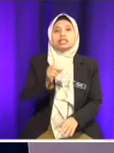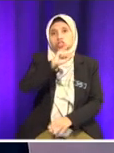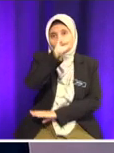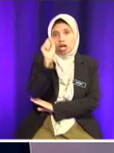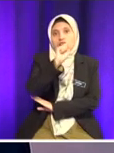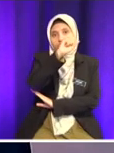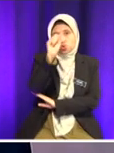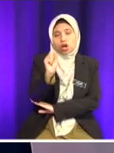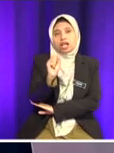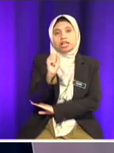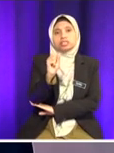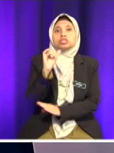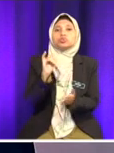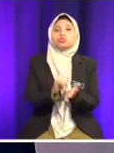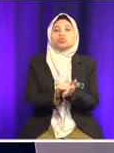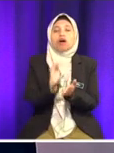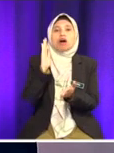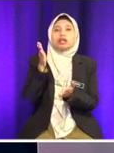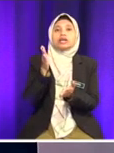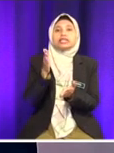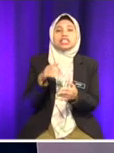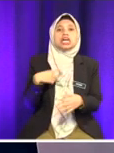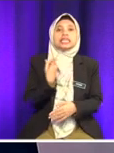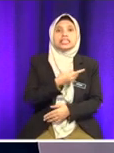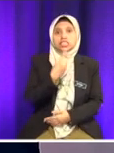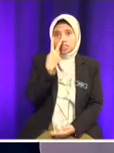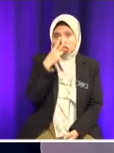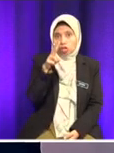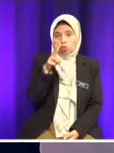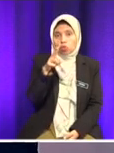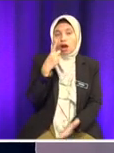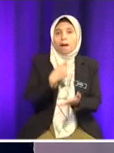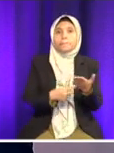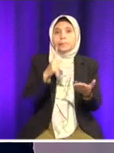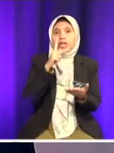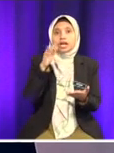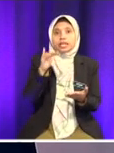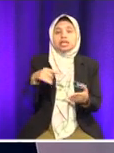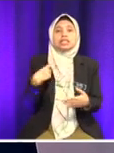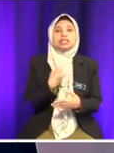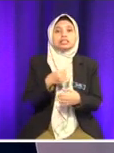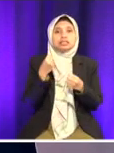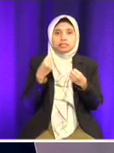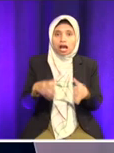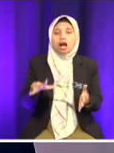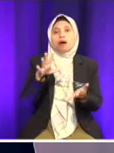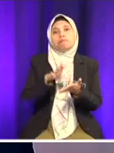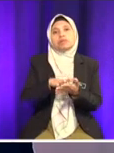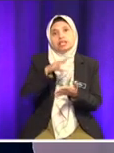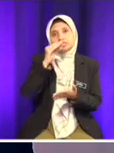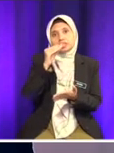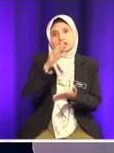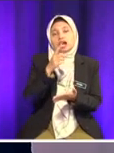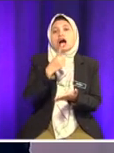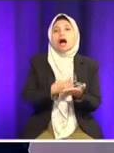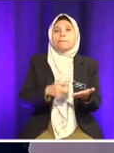mindah ini juga akan kita lihat apakah yang kita sudah belajar tadi dan juga Apakah